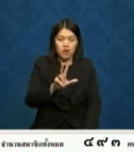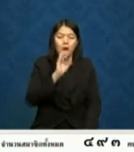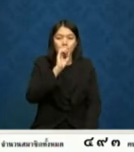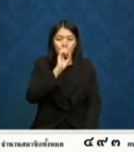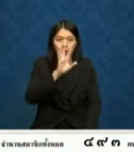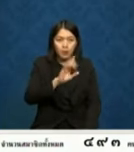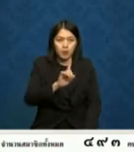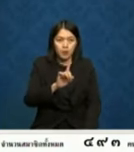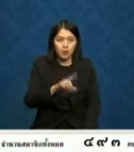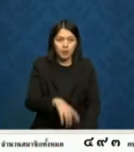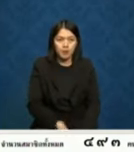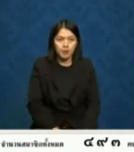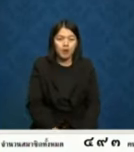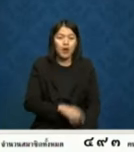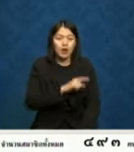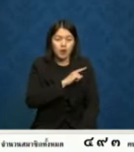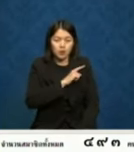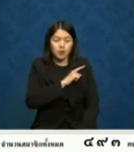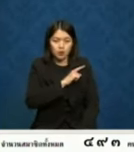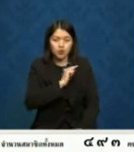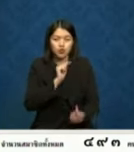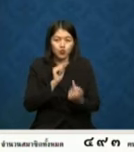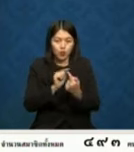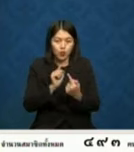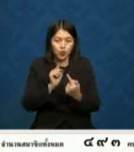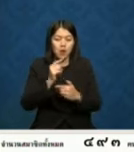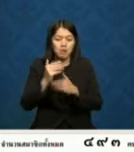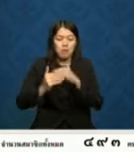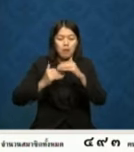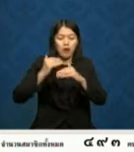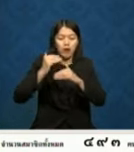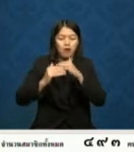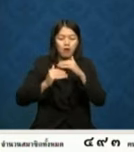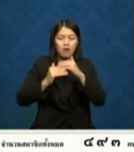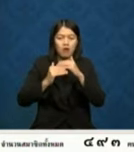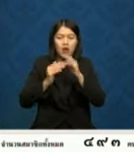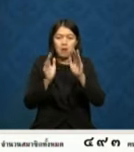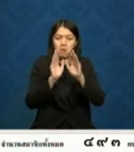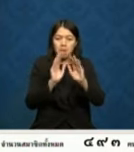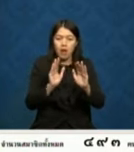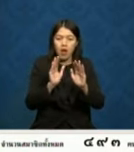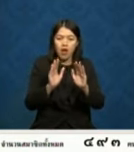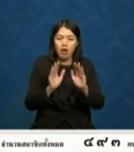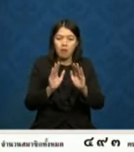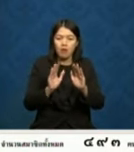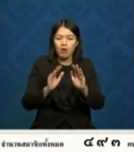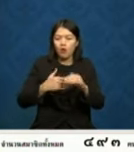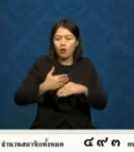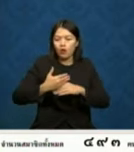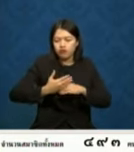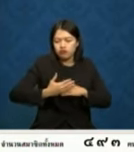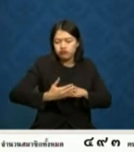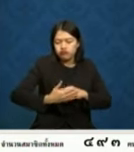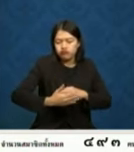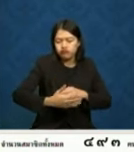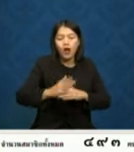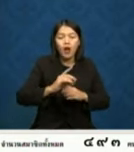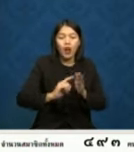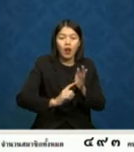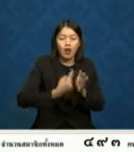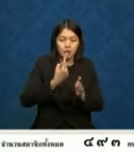ด้วยความเคารพว่าภารกิจส่วนหนึ่งก็คือเรื่องของการพัฒนาในแบบต้นน้ำถึงปลายน้ำนั่นก็คือเริ่ม